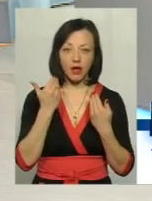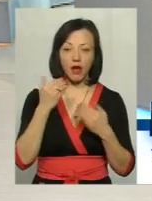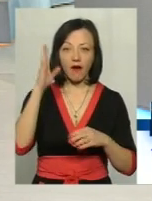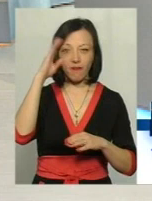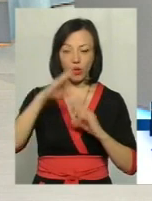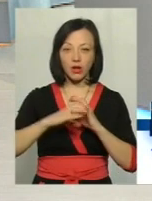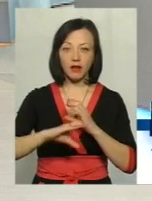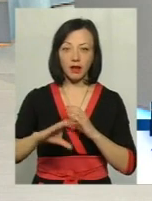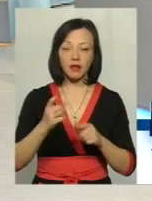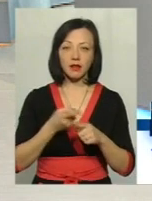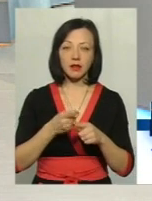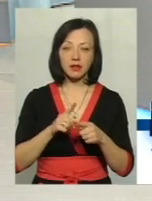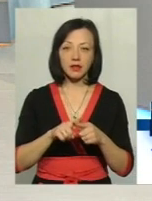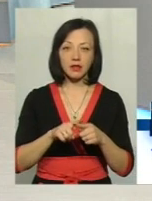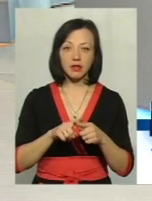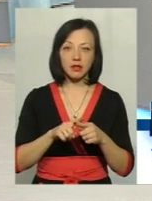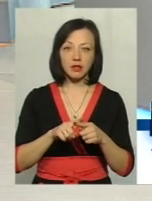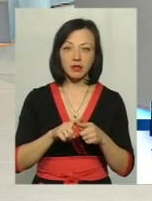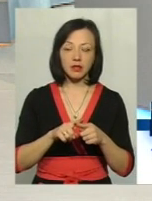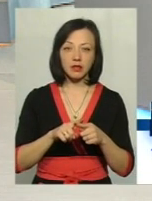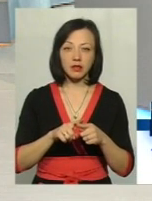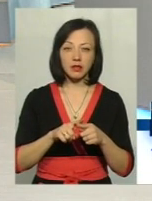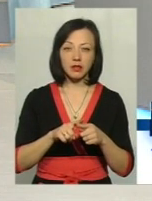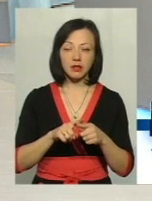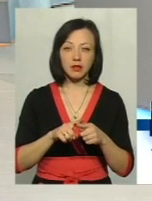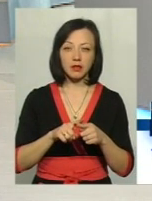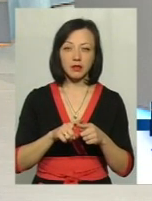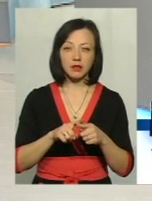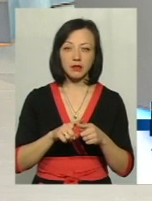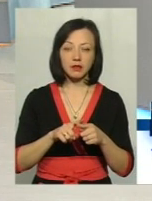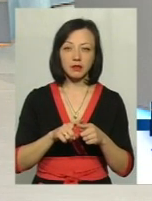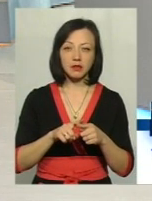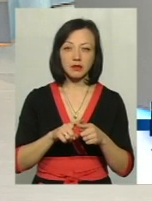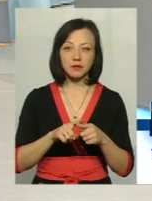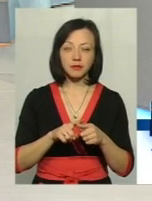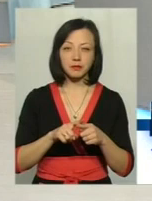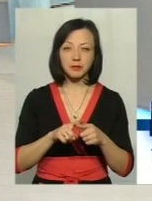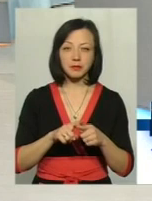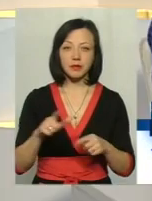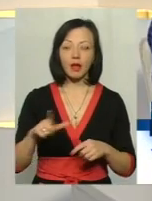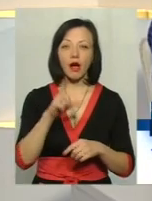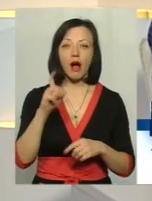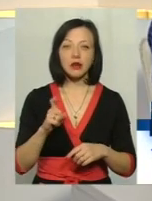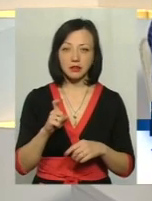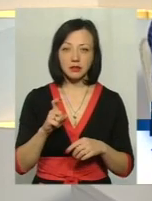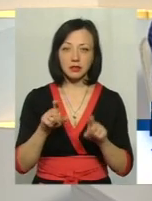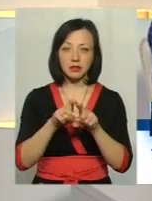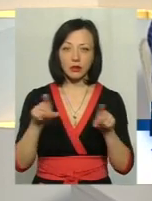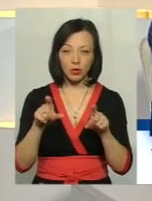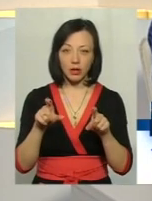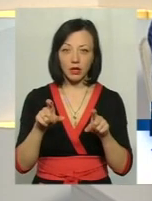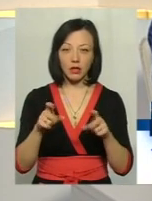Горводоканал, значит, срывает не горводок, а газконтора.